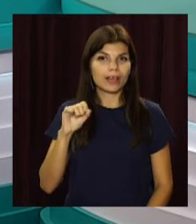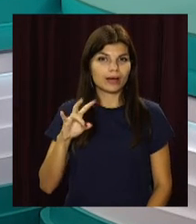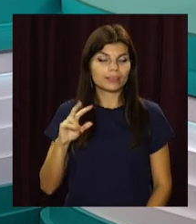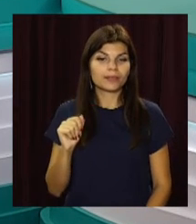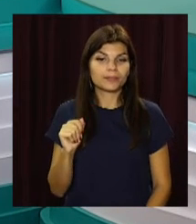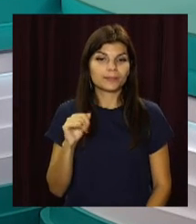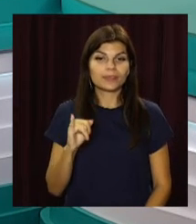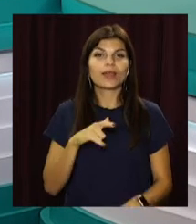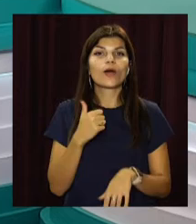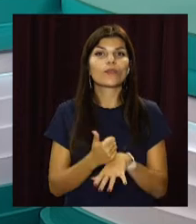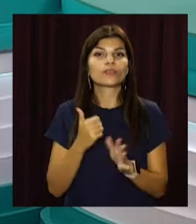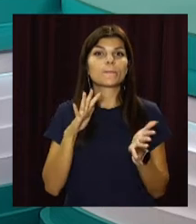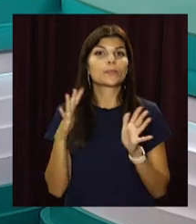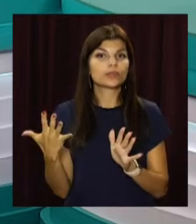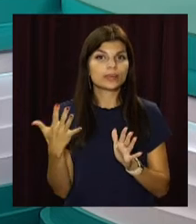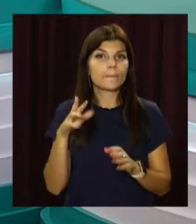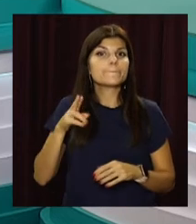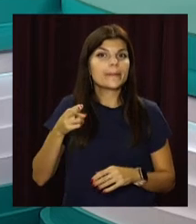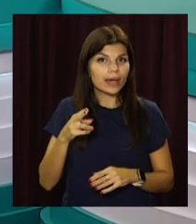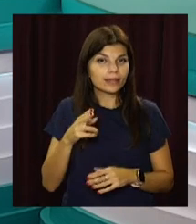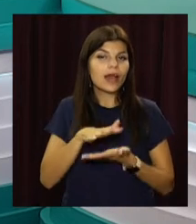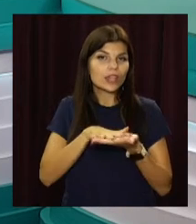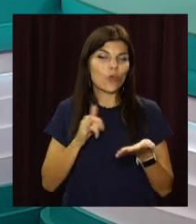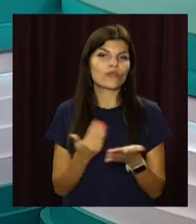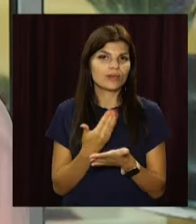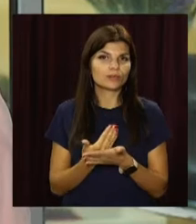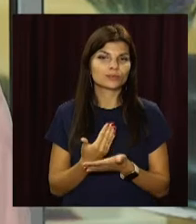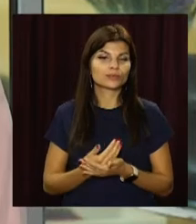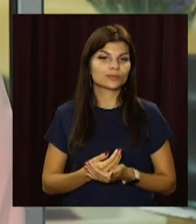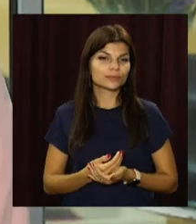Юліана Пуговкіна. І про головні події п'ятниці далі у випуску.